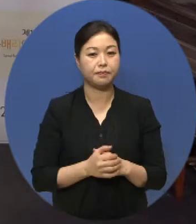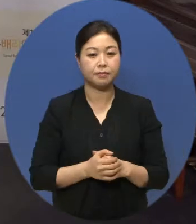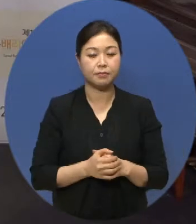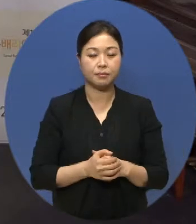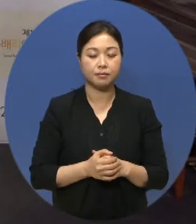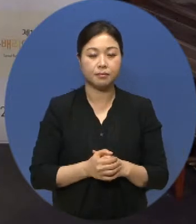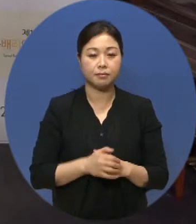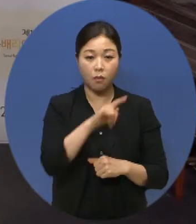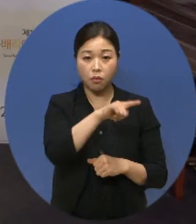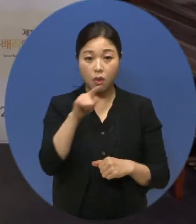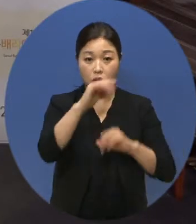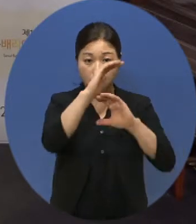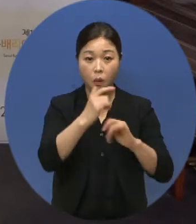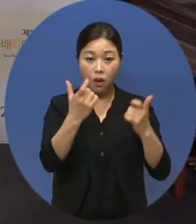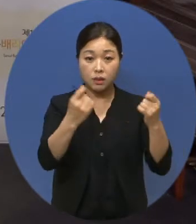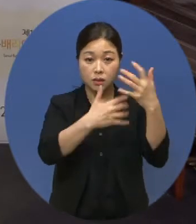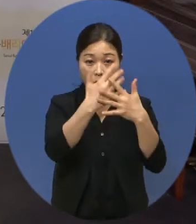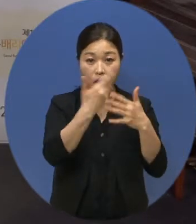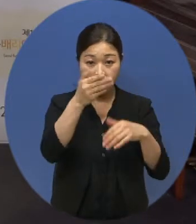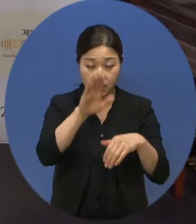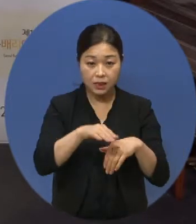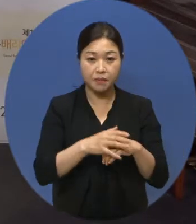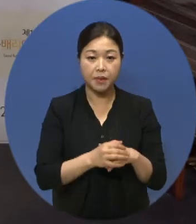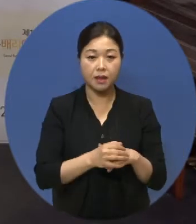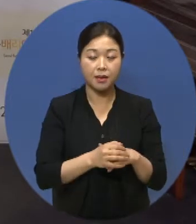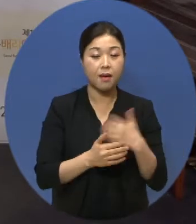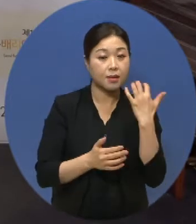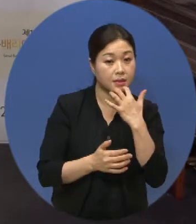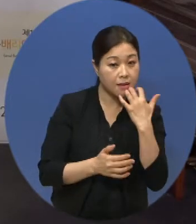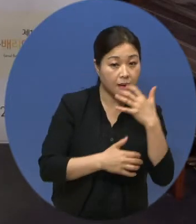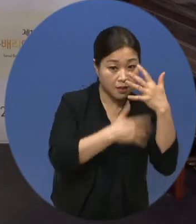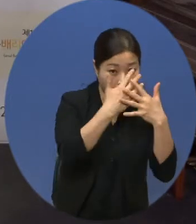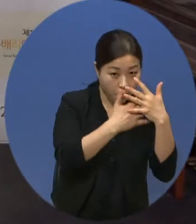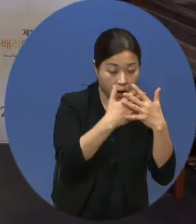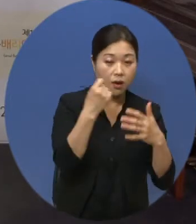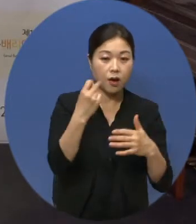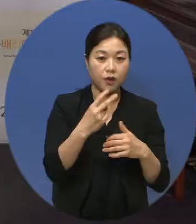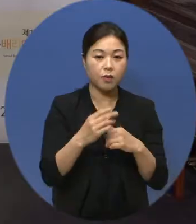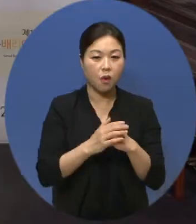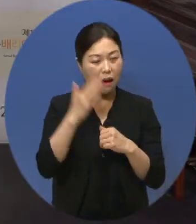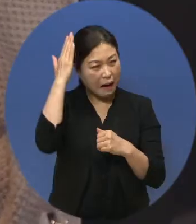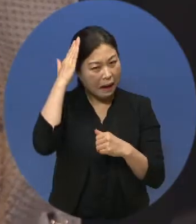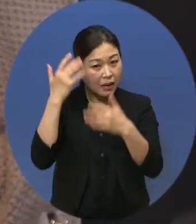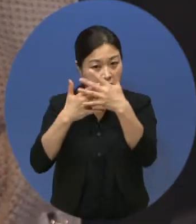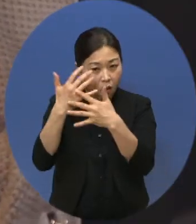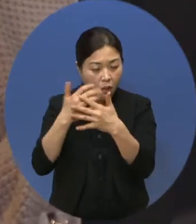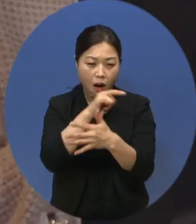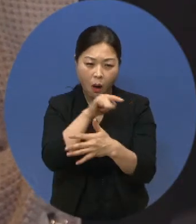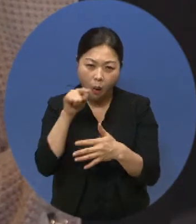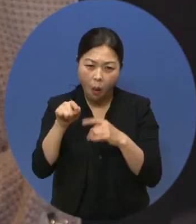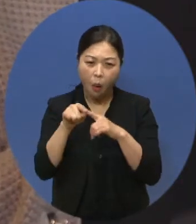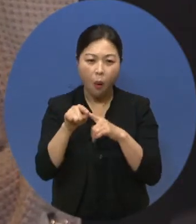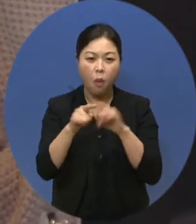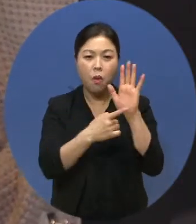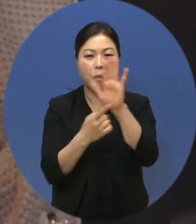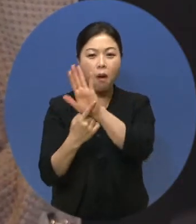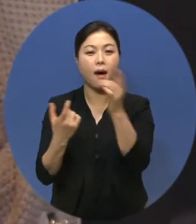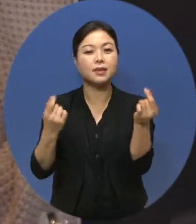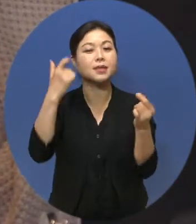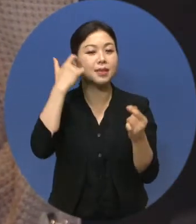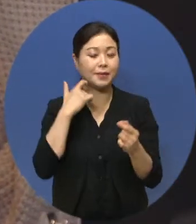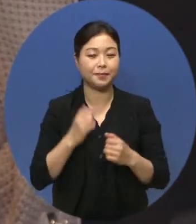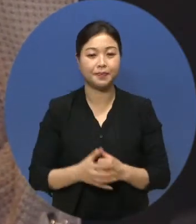같은 영화여도 컬러랑 흑백을 버전으로 이렇게 상영하는 것처럼 전혀 다른